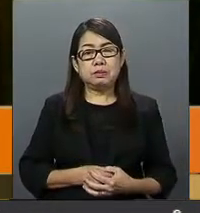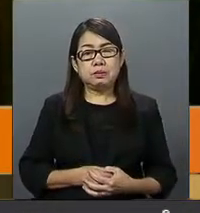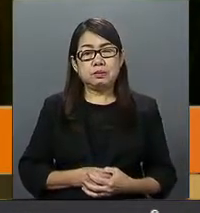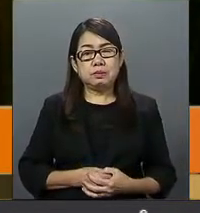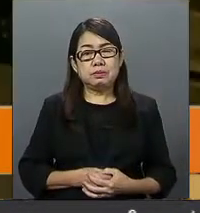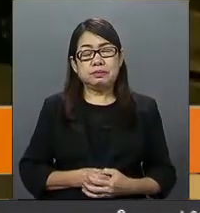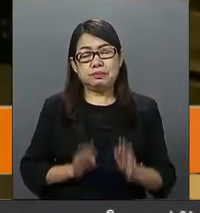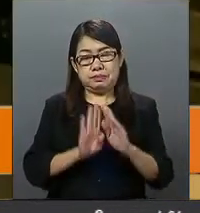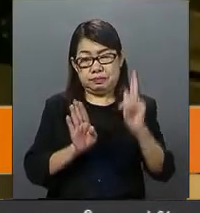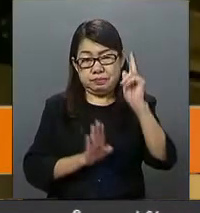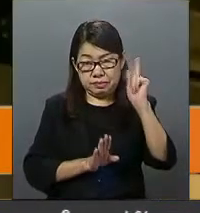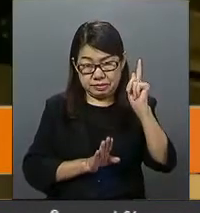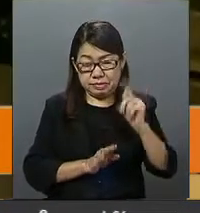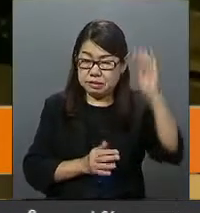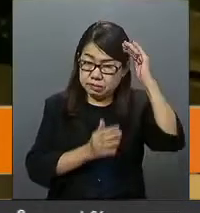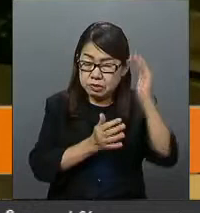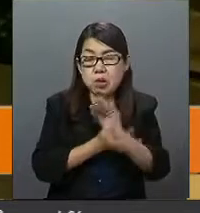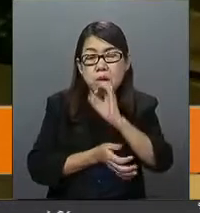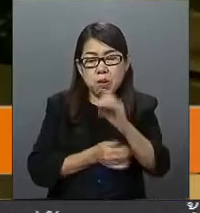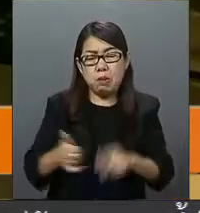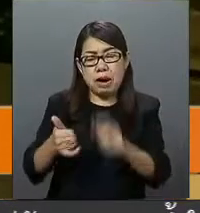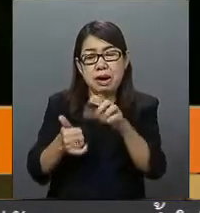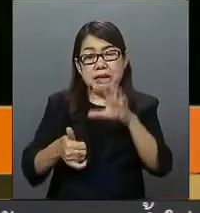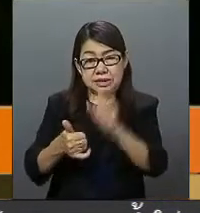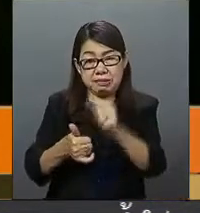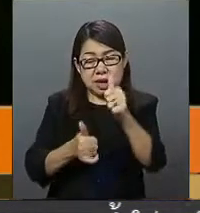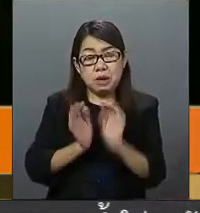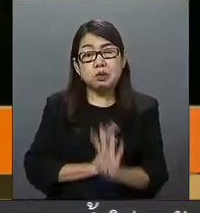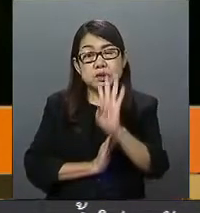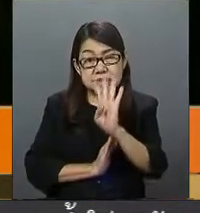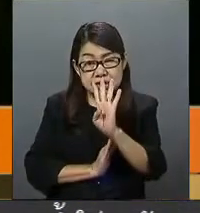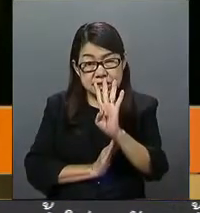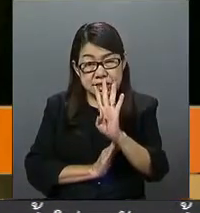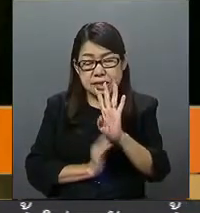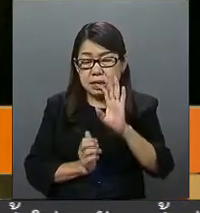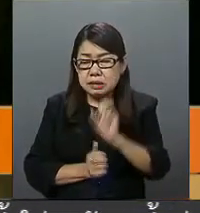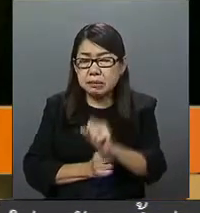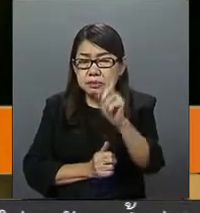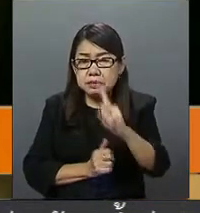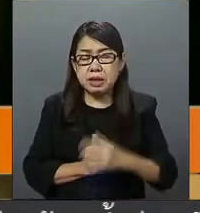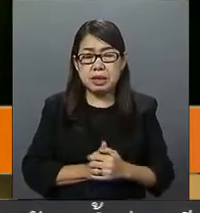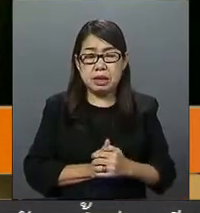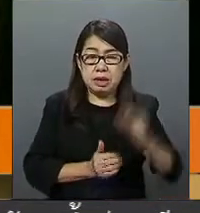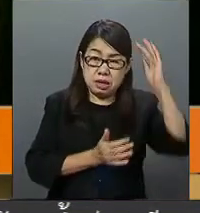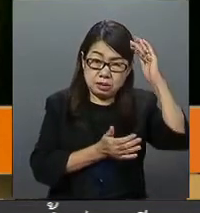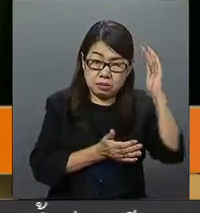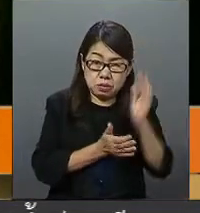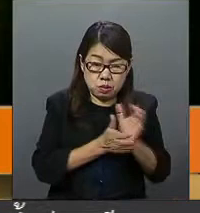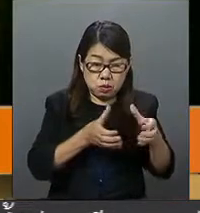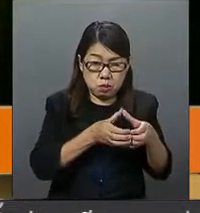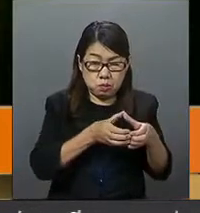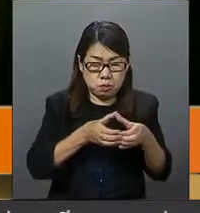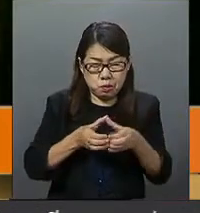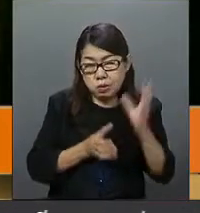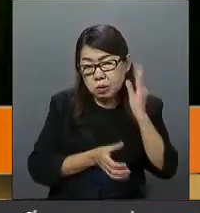แถลงการของตำรวจอังกฤษระบุว่าผู้ต้องสงสัยทั้ง4คนถูกจับกุมตัวได้หลังเจ้าหน้าที่ต่อต้านการก่อการร้ายได้รับทราบข้อ